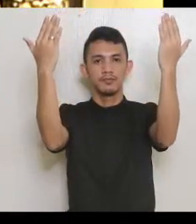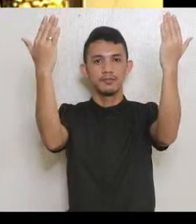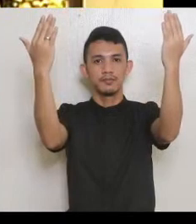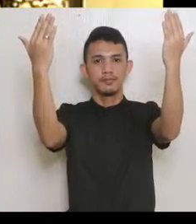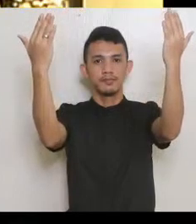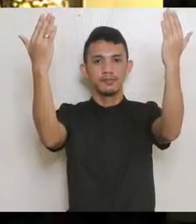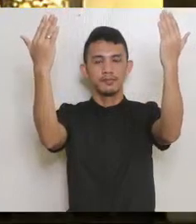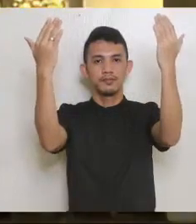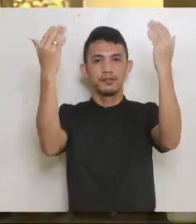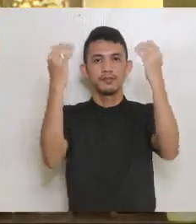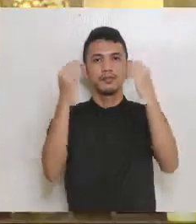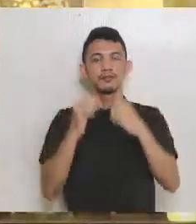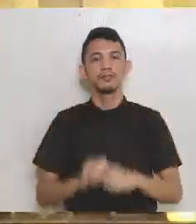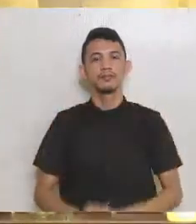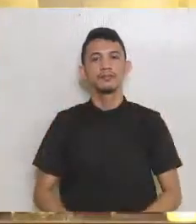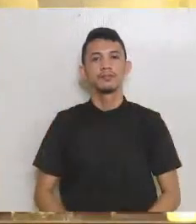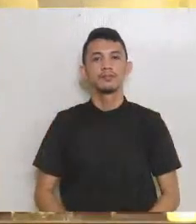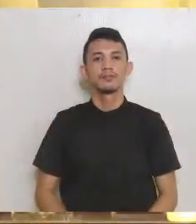langit.